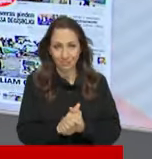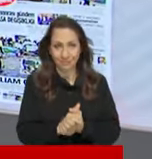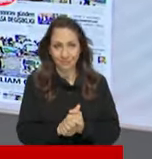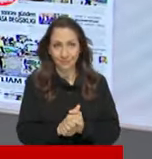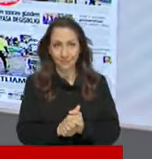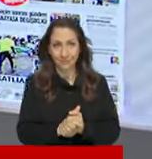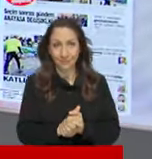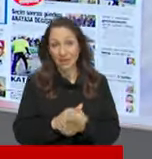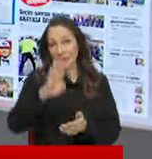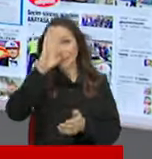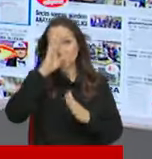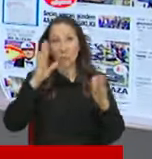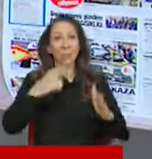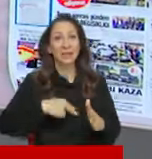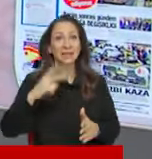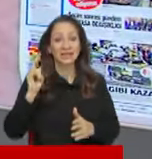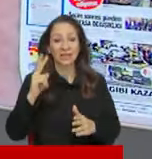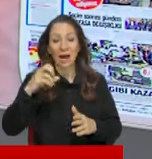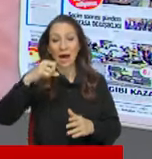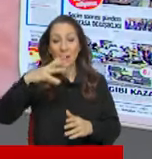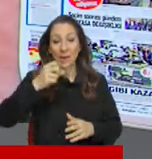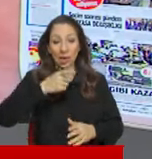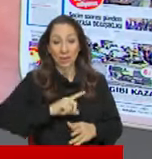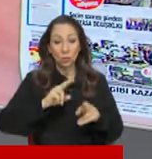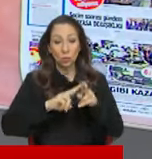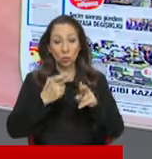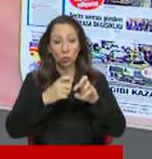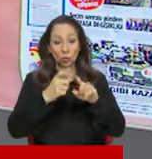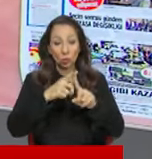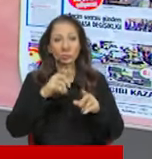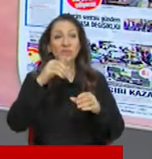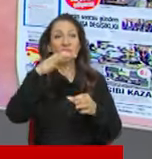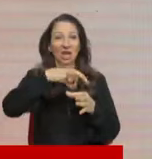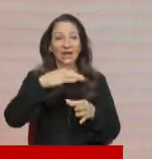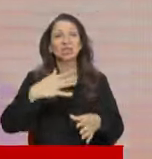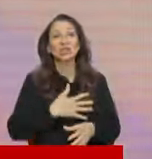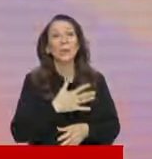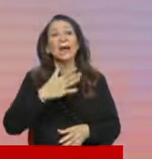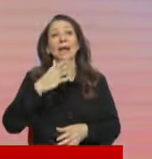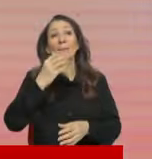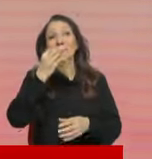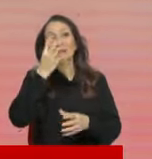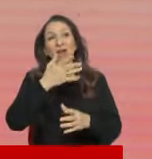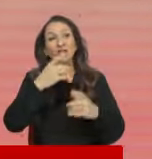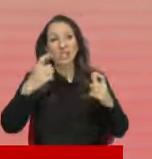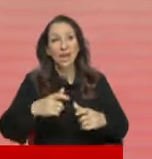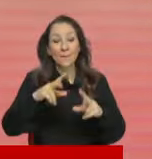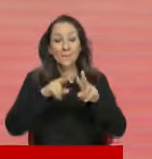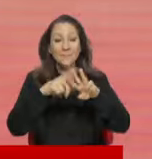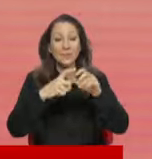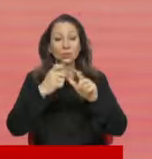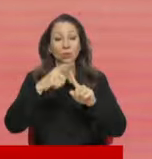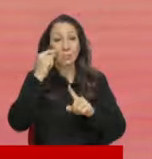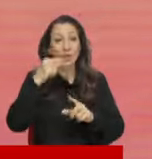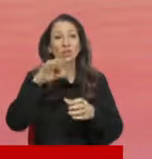e İstanbul Büyükşehir Belediyesi'nin AKP adayı kurum seçmene çay CHP'nin İstanbul Başakşehir adayı Mesut Öksüz